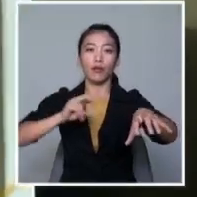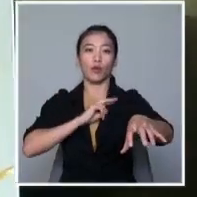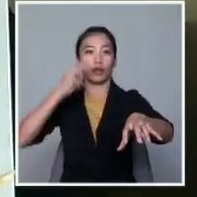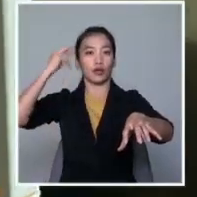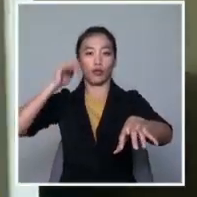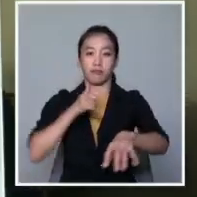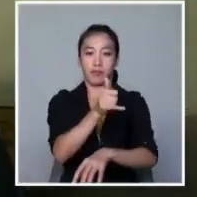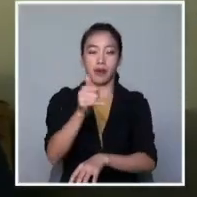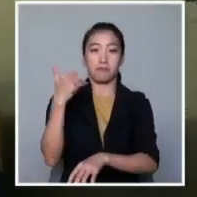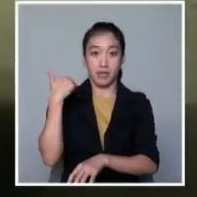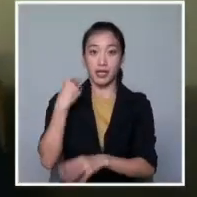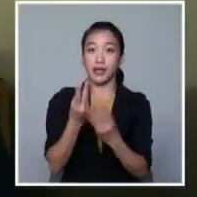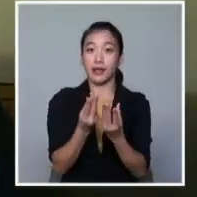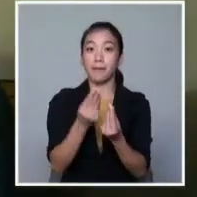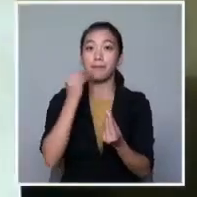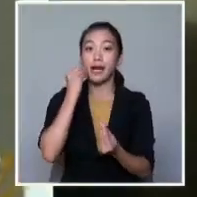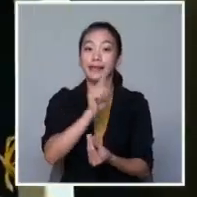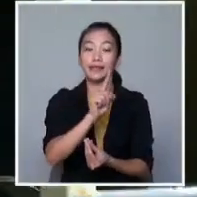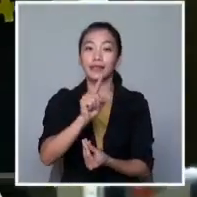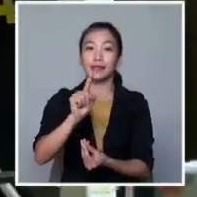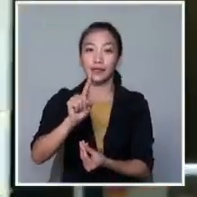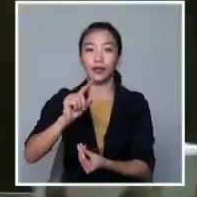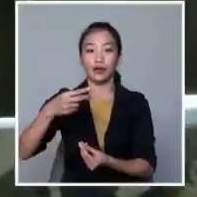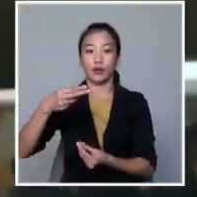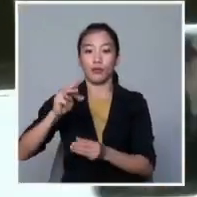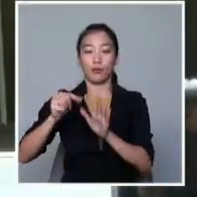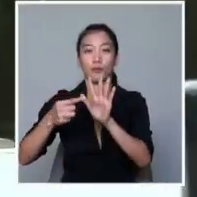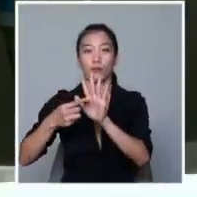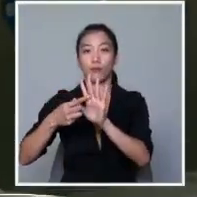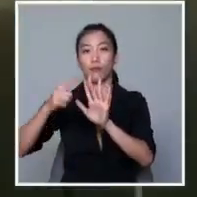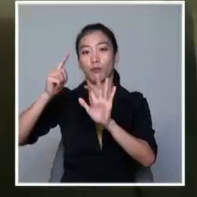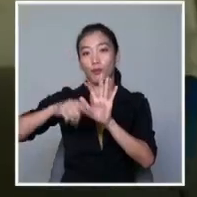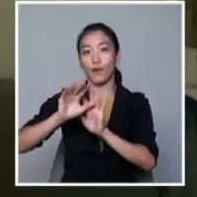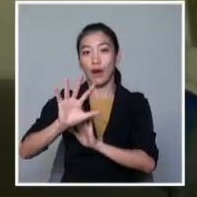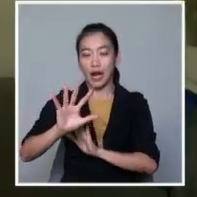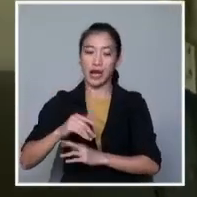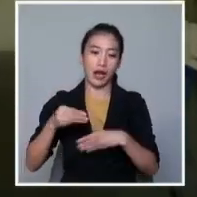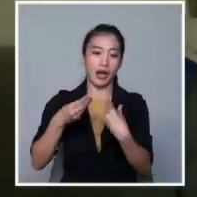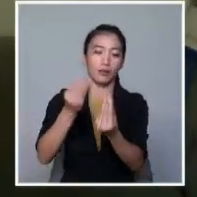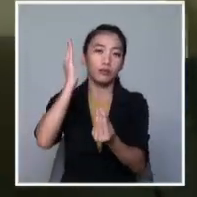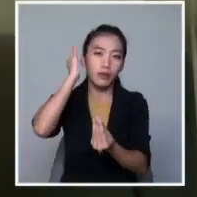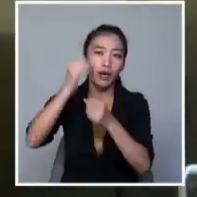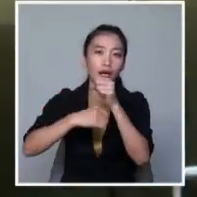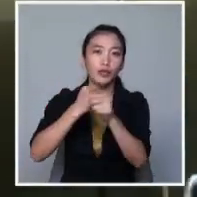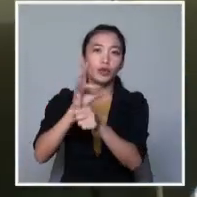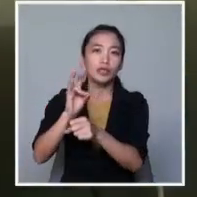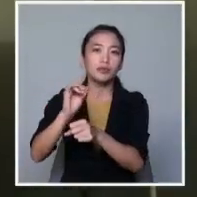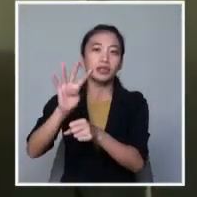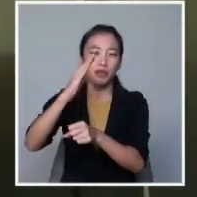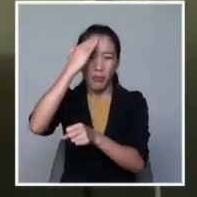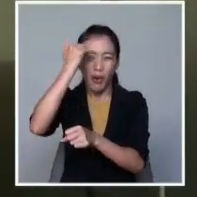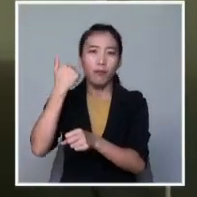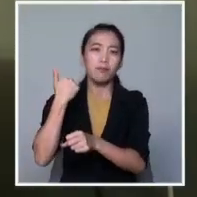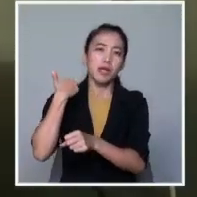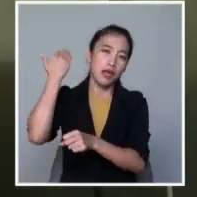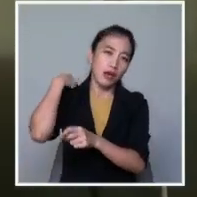หมู่ที่5บ้านเนินธรรมังตำบลแม่เจ้าอยู่หัวแก่นายประเสริฐทองขาวอายุ74ปีที่ป่วยกระดูกทับเส้น